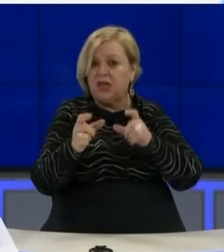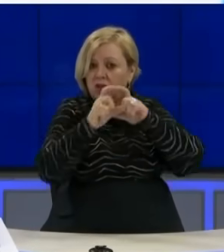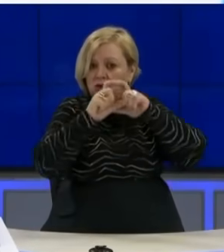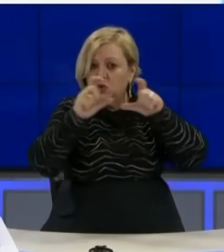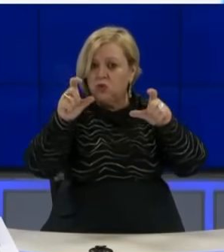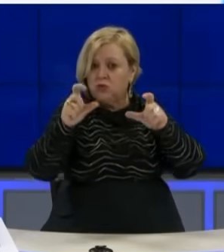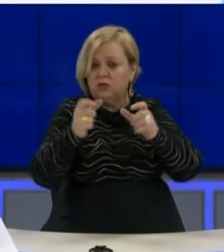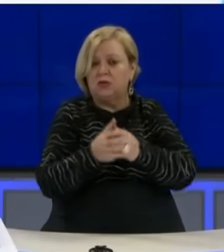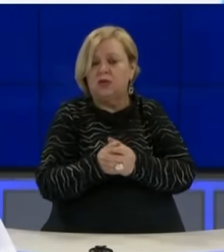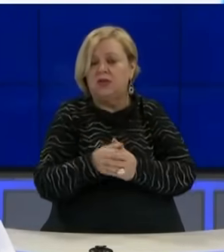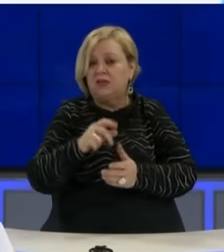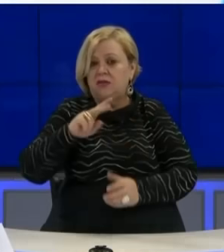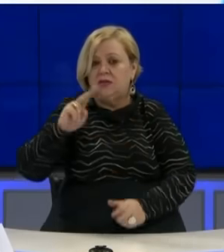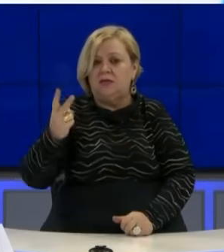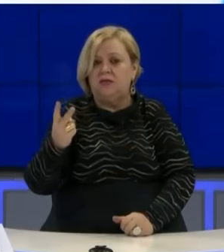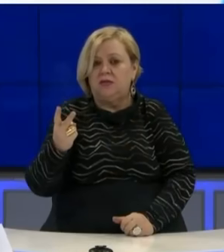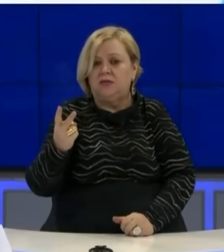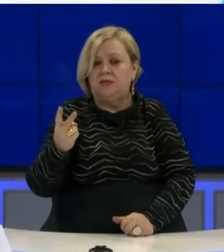institucioneve të tjera,